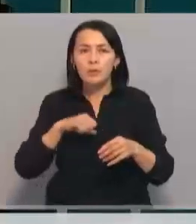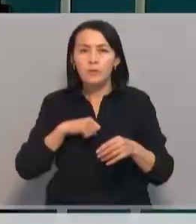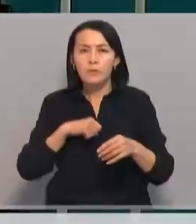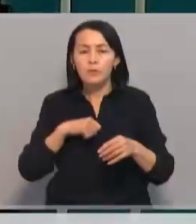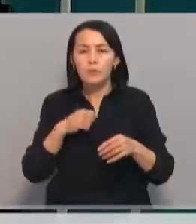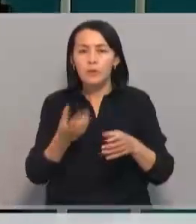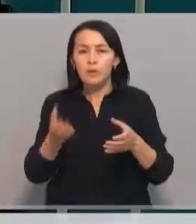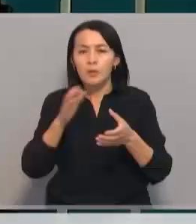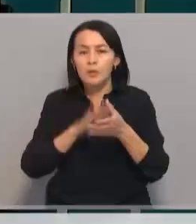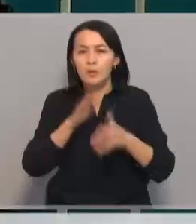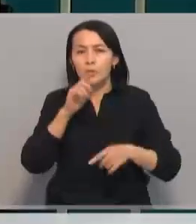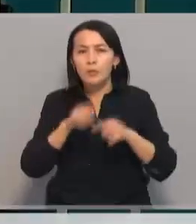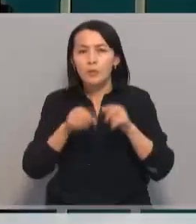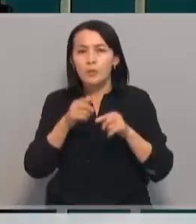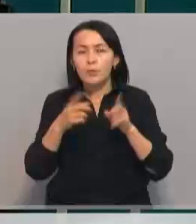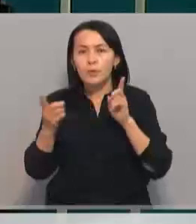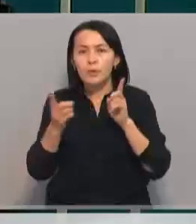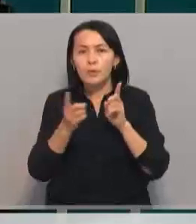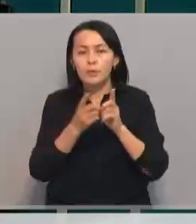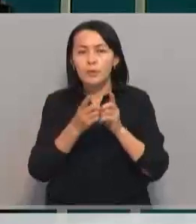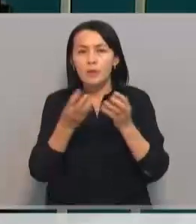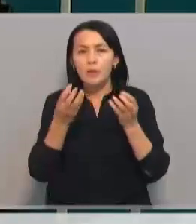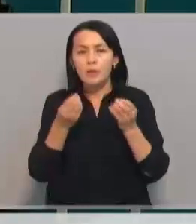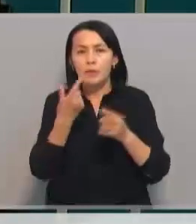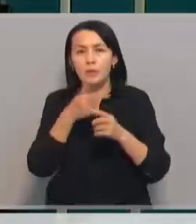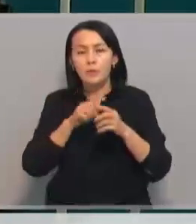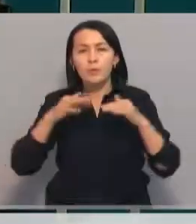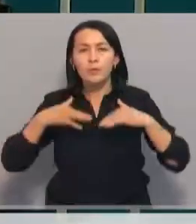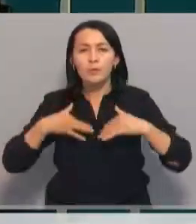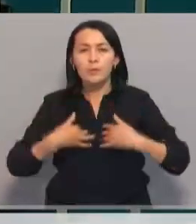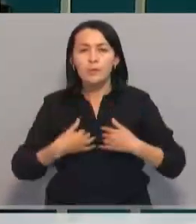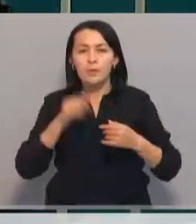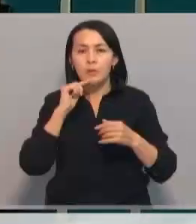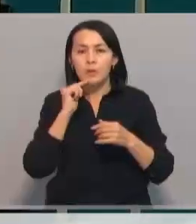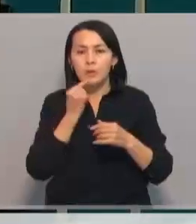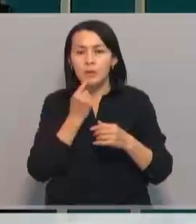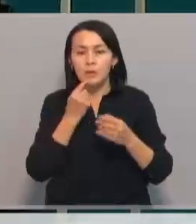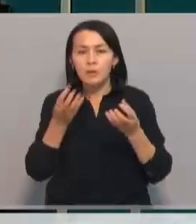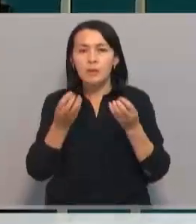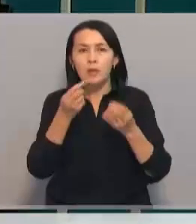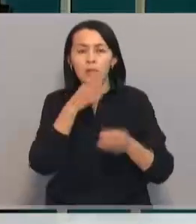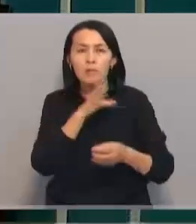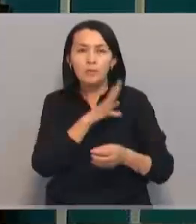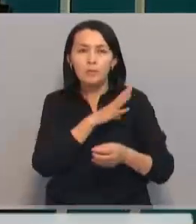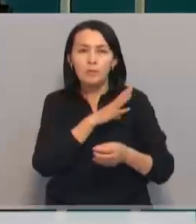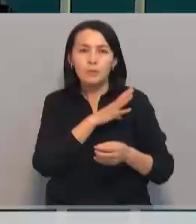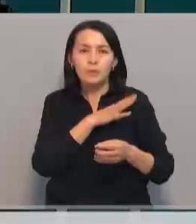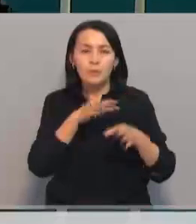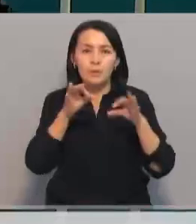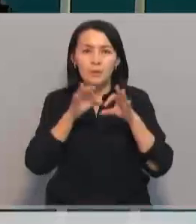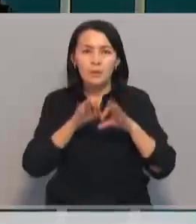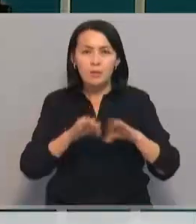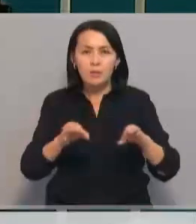таныс, туыс, туғандарымен кездесуі. Әрине, өте өкінішті, қиын, жаңа айтып өттім ғой.